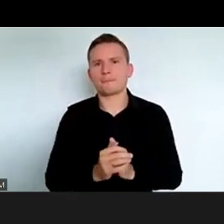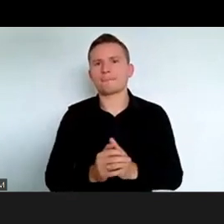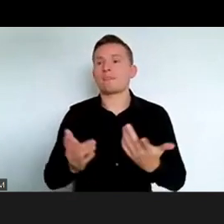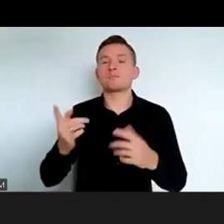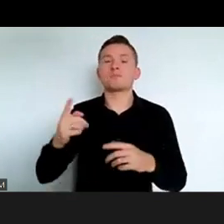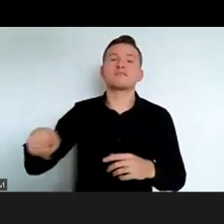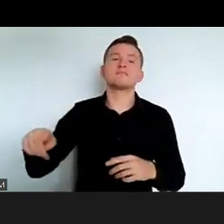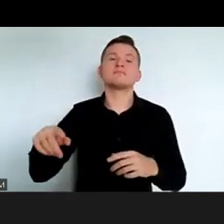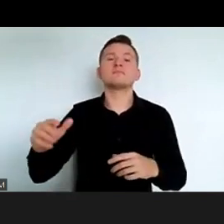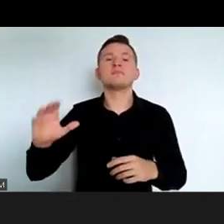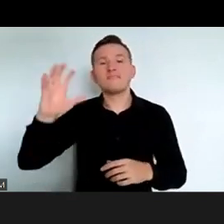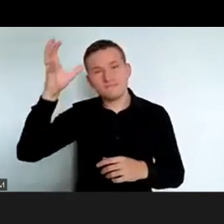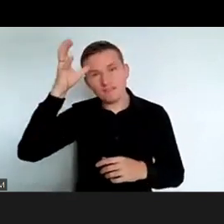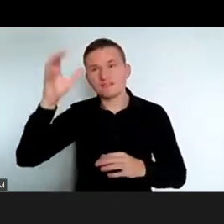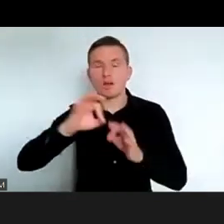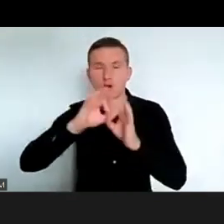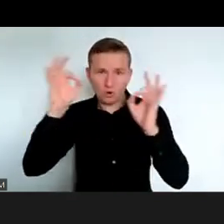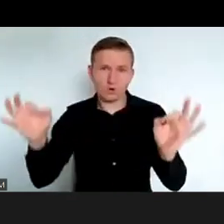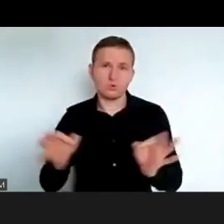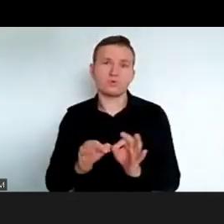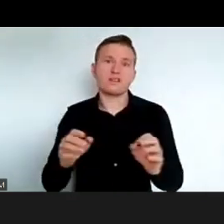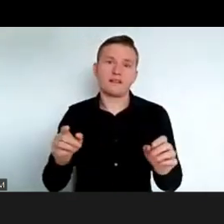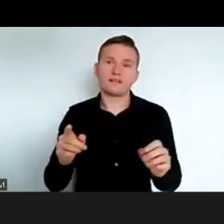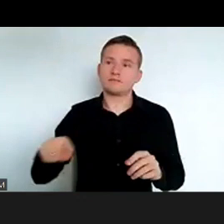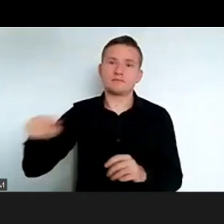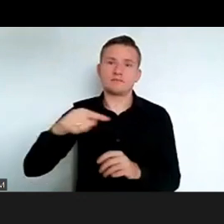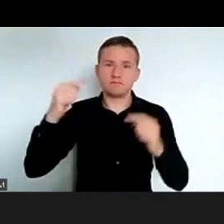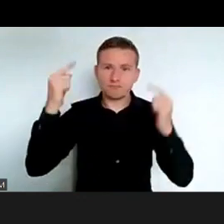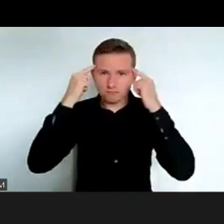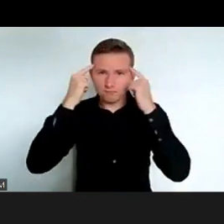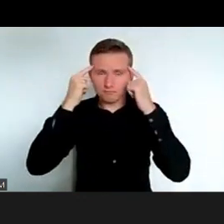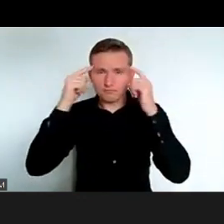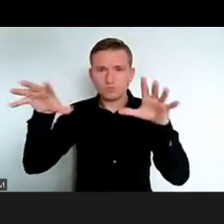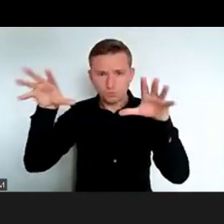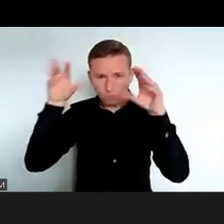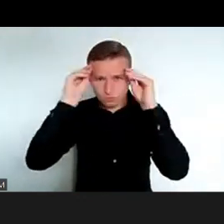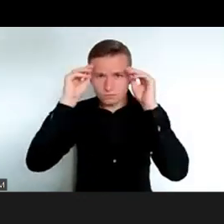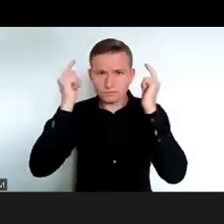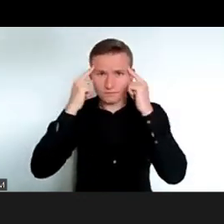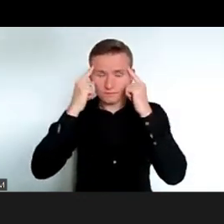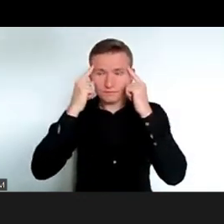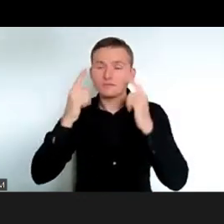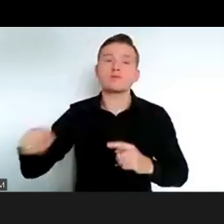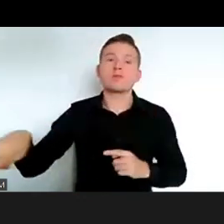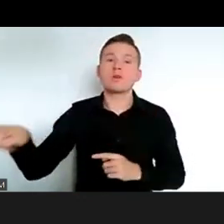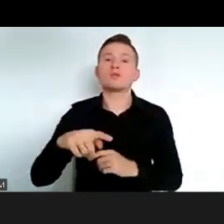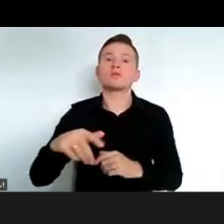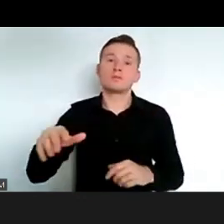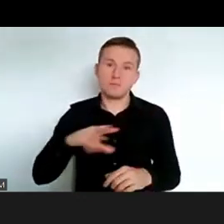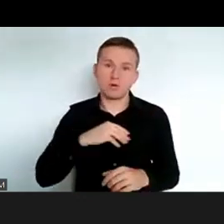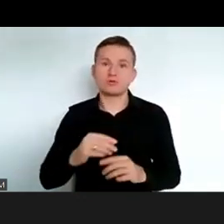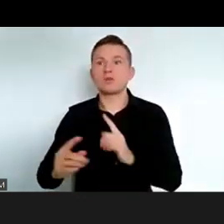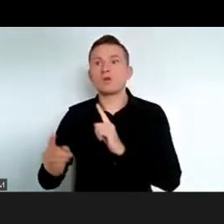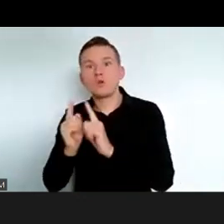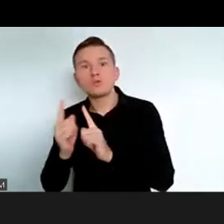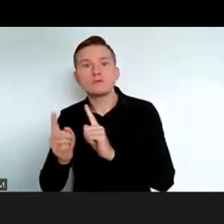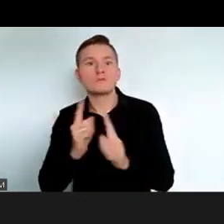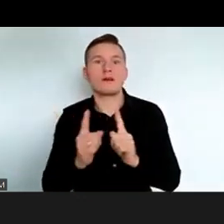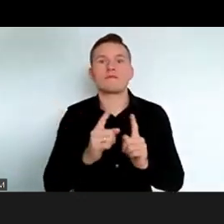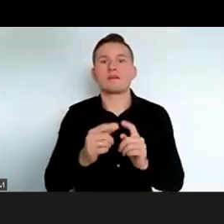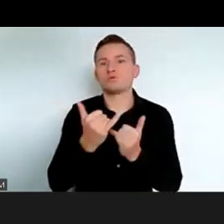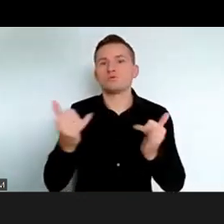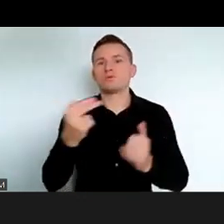ogólna pojawiała się w umyśle dziecka, żeby ono również mogło prowadzić rozmowy na dany